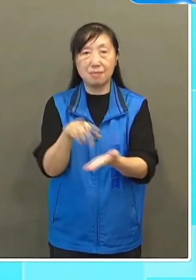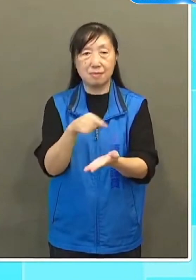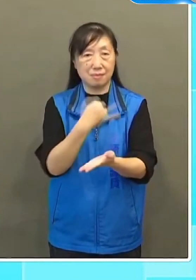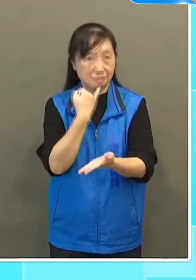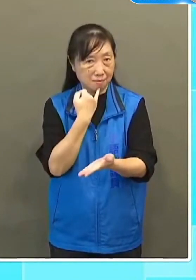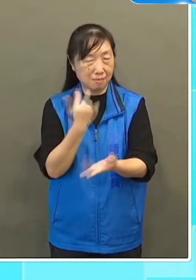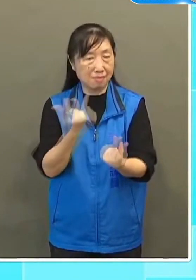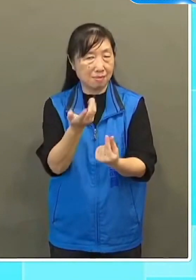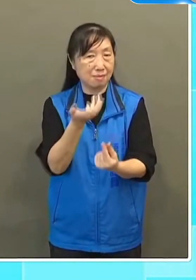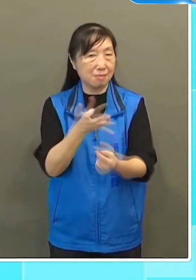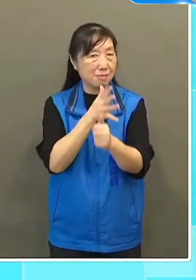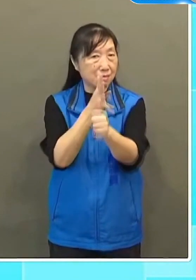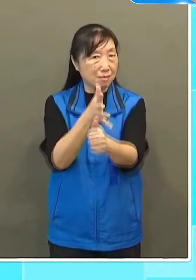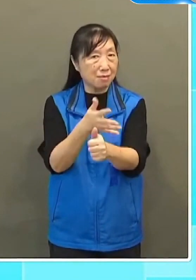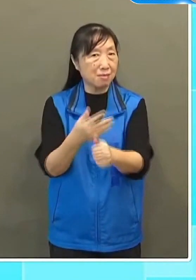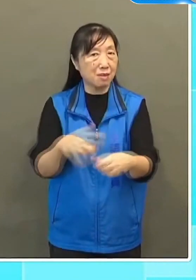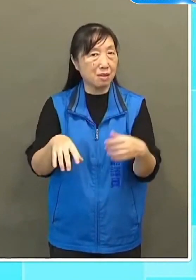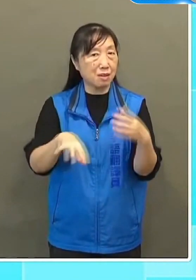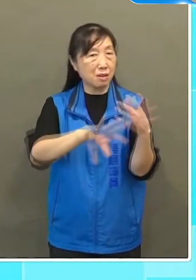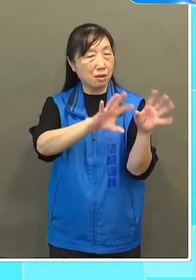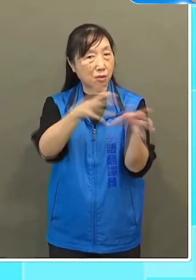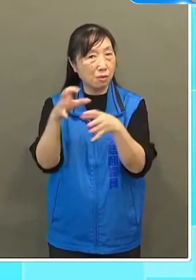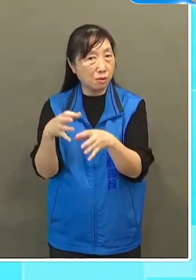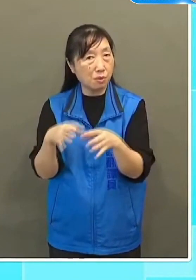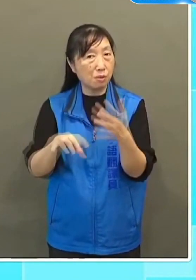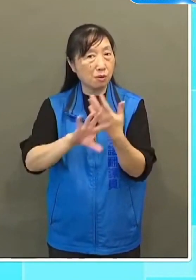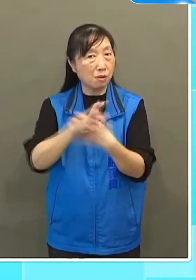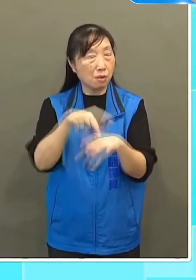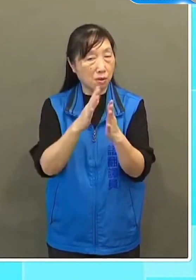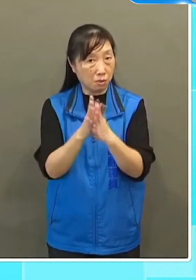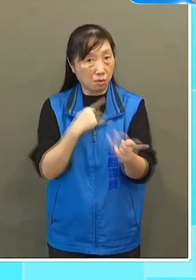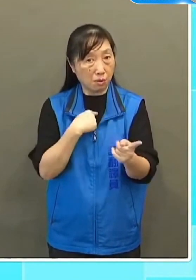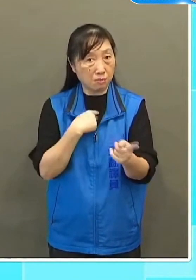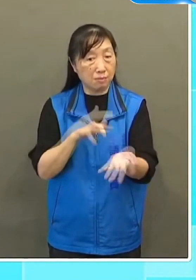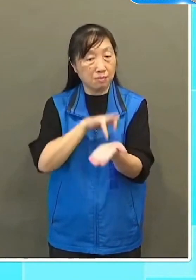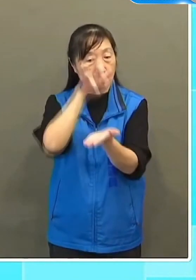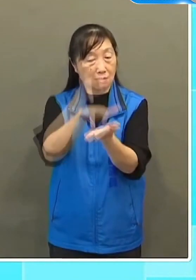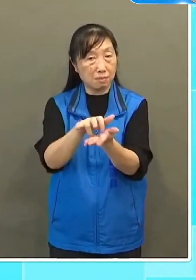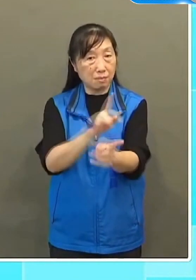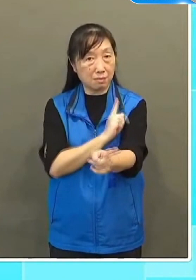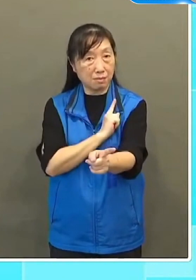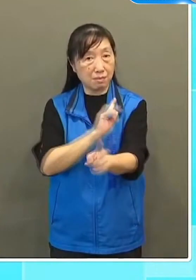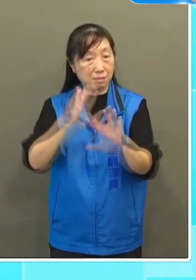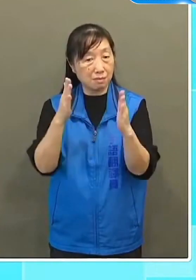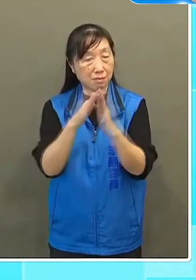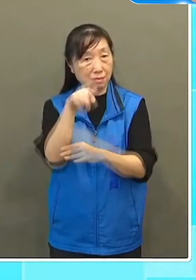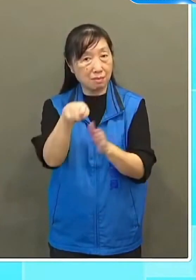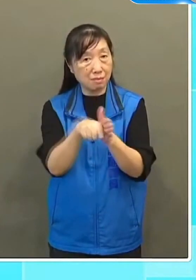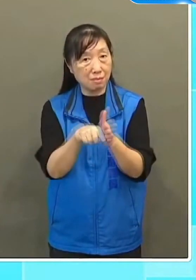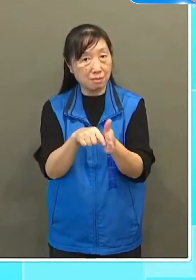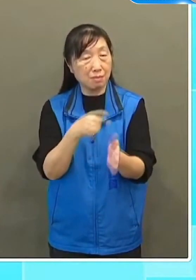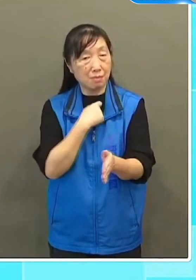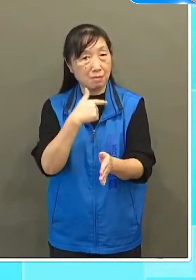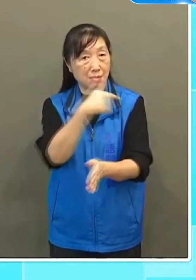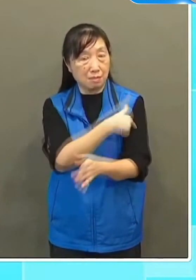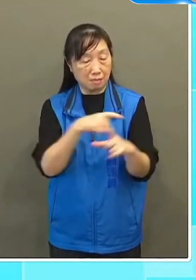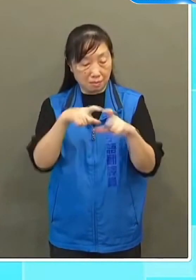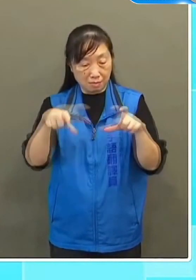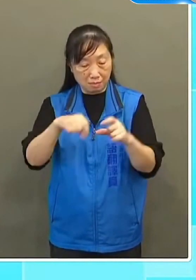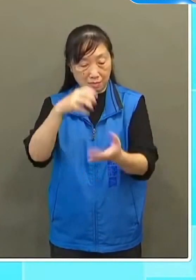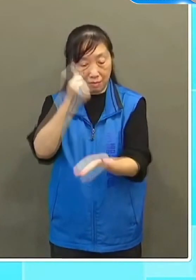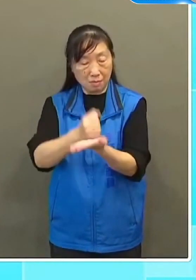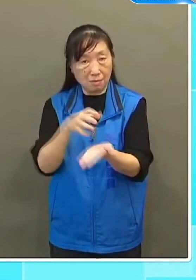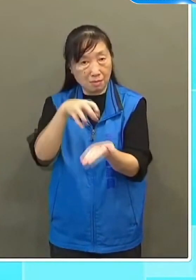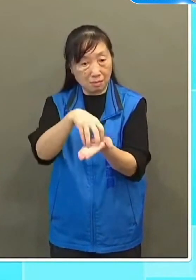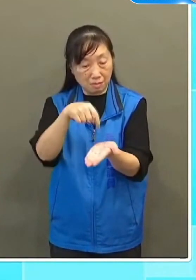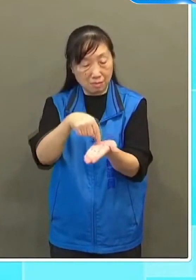目提到的这个世界各国未来是不是在入境自己国内的时候需要看到疫苗注射的相关的